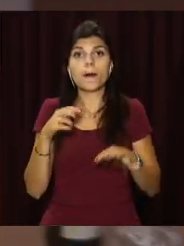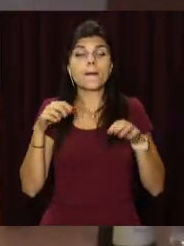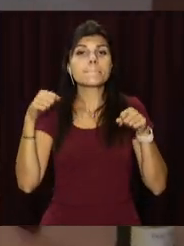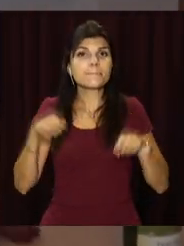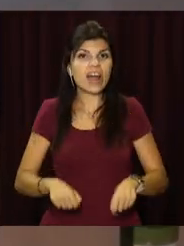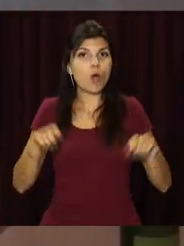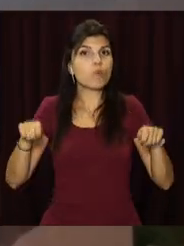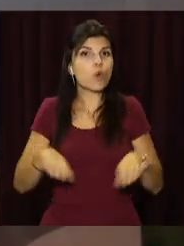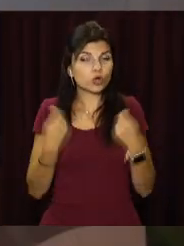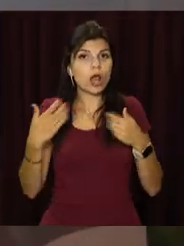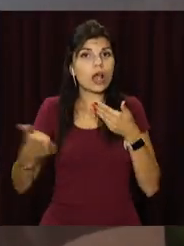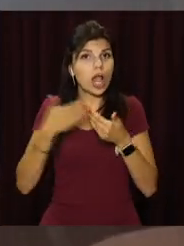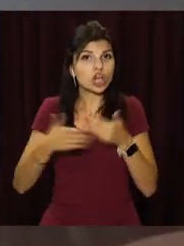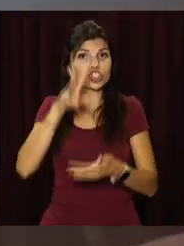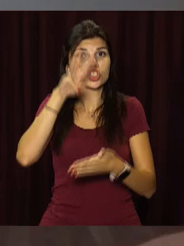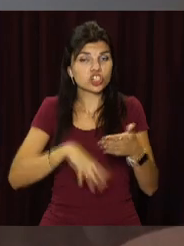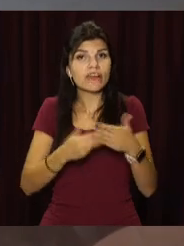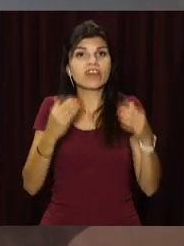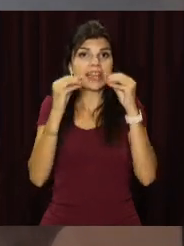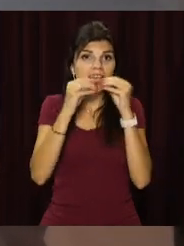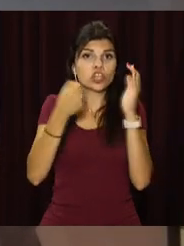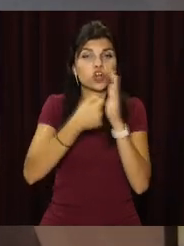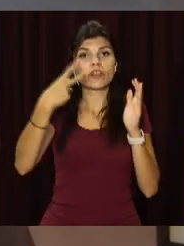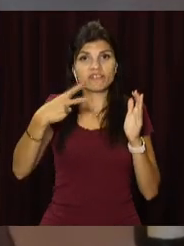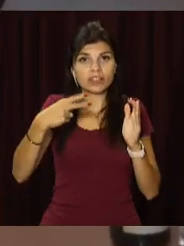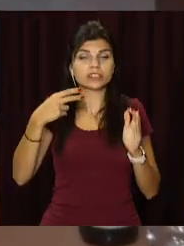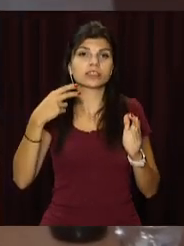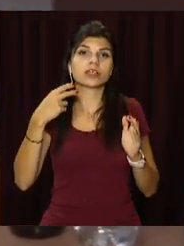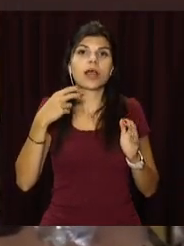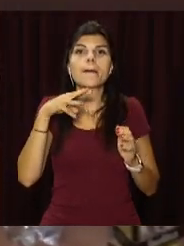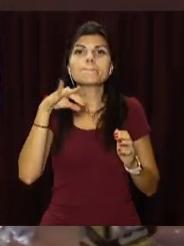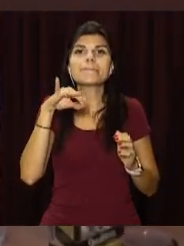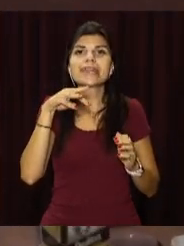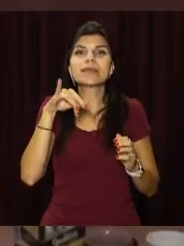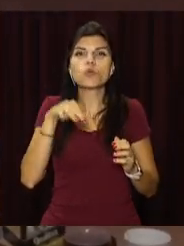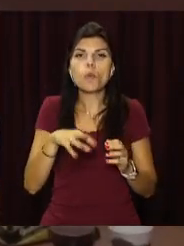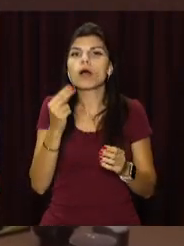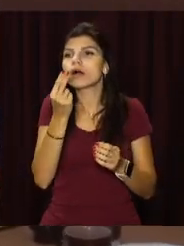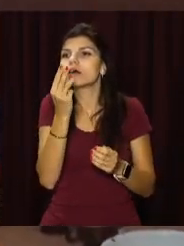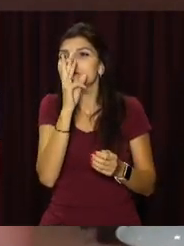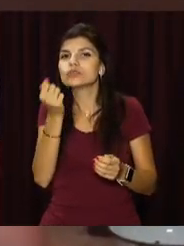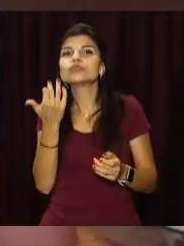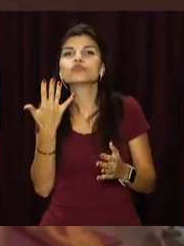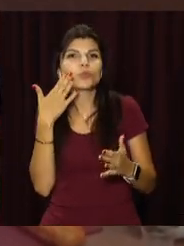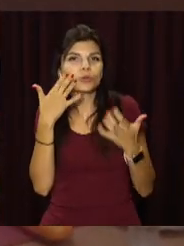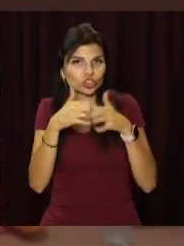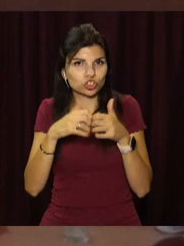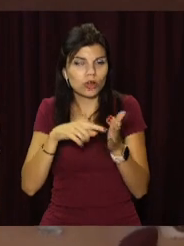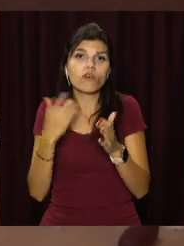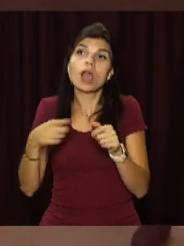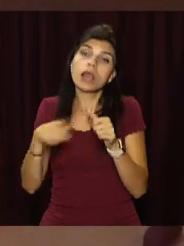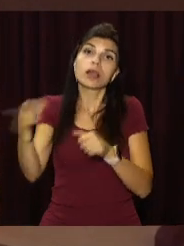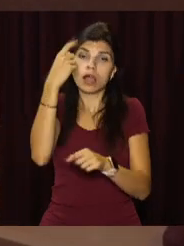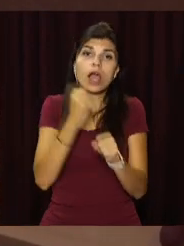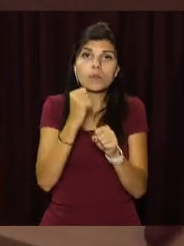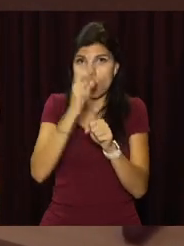насильства. Правопорушення карається штрафом від 10 до 20 неоподатковуваних мінімумів доходів громадян, громадськими